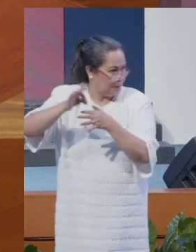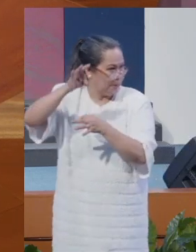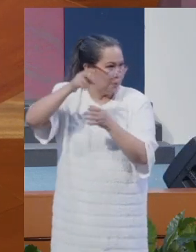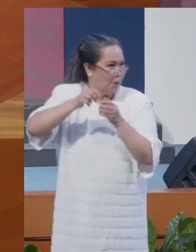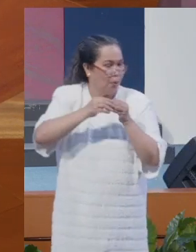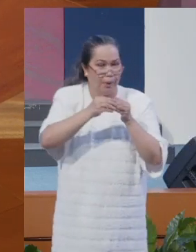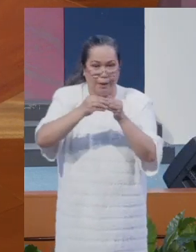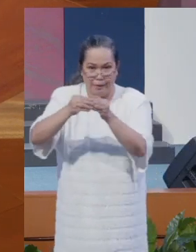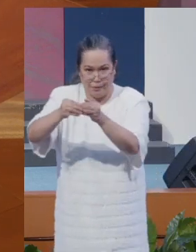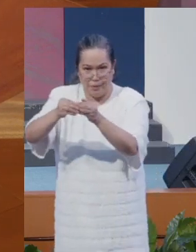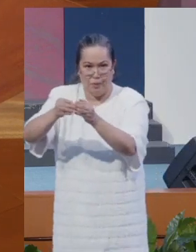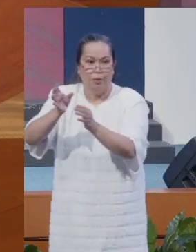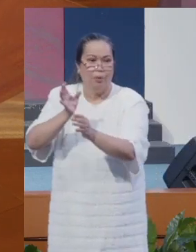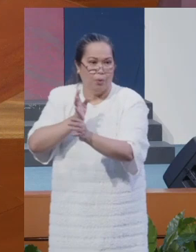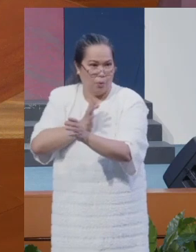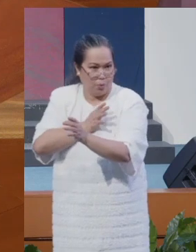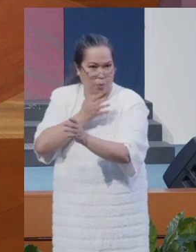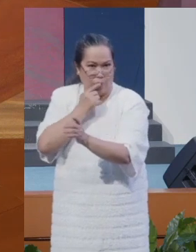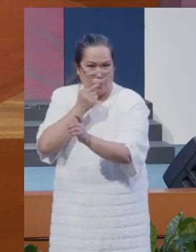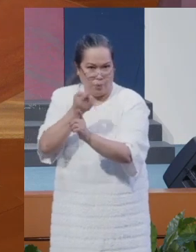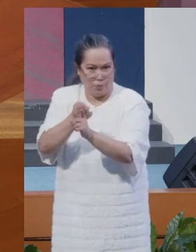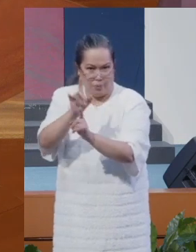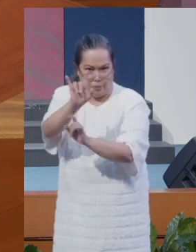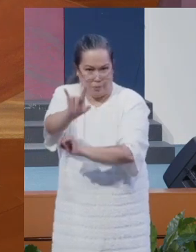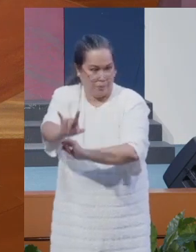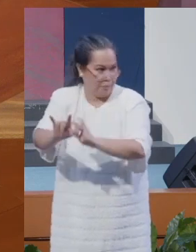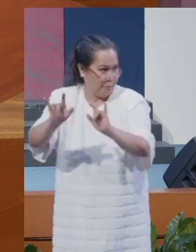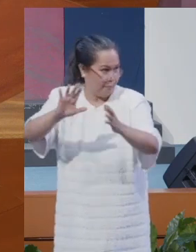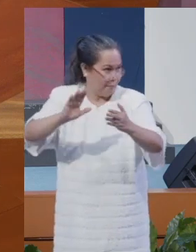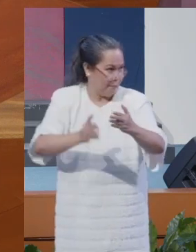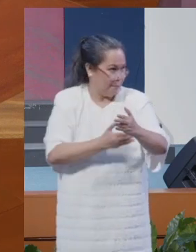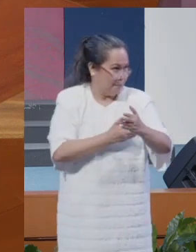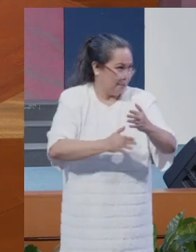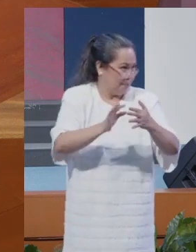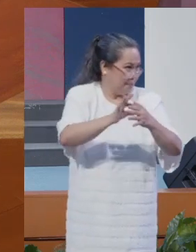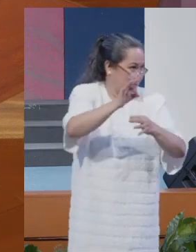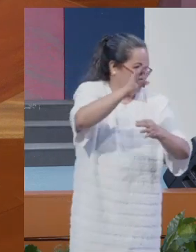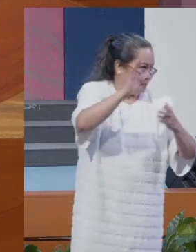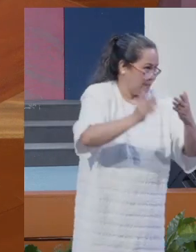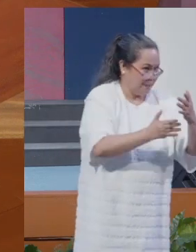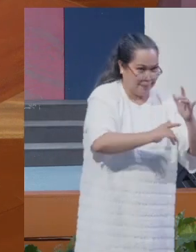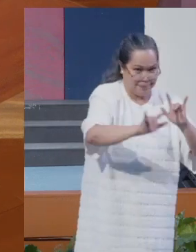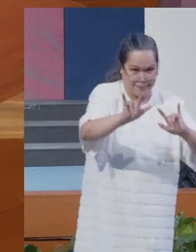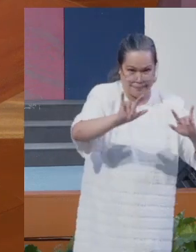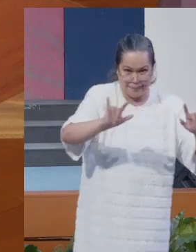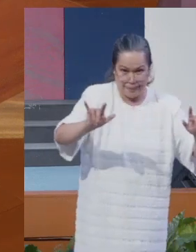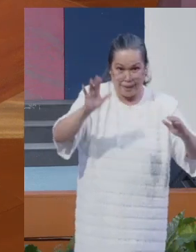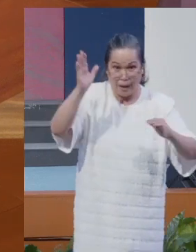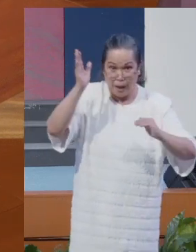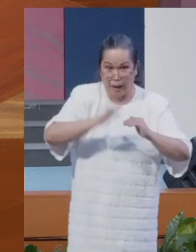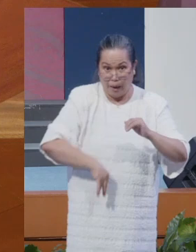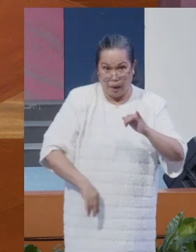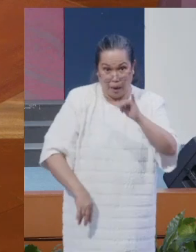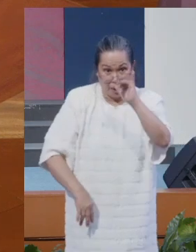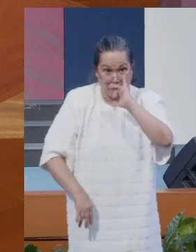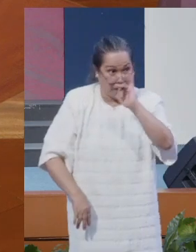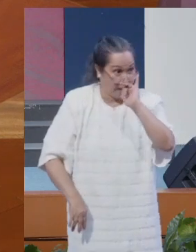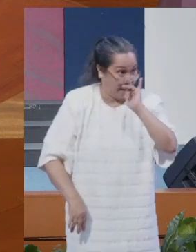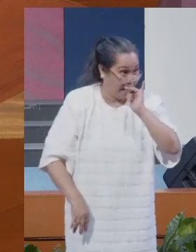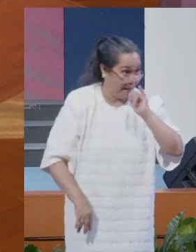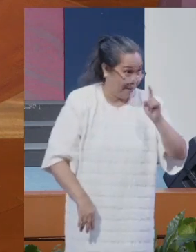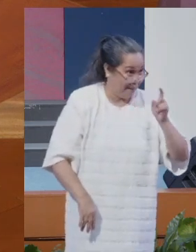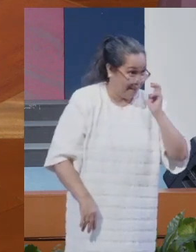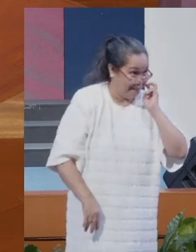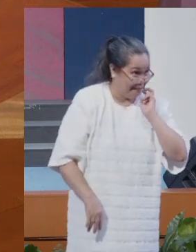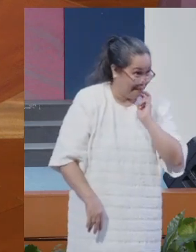lead to addressing one another in psalms and hymns and spiritual songs, singing and making melody to the Lord with your heart. Ano